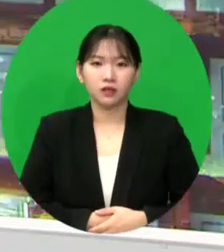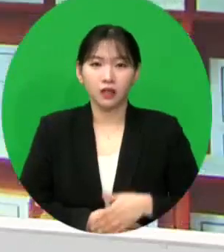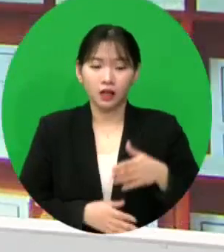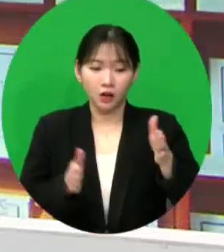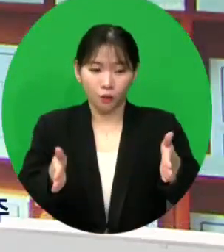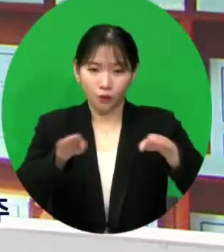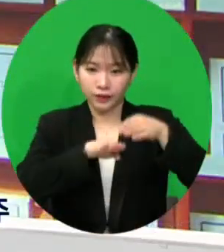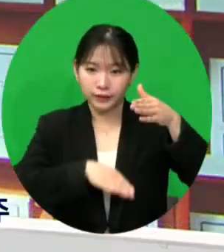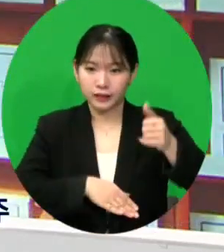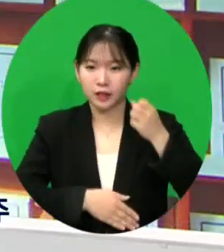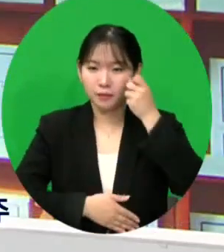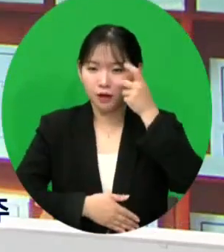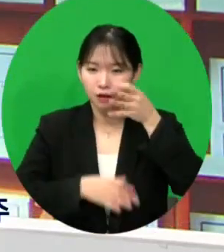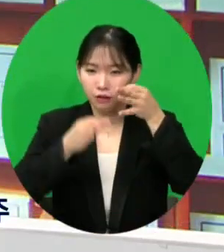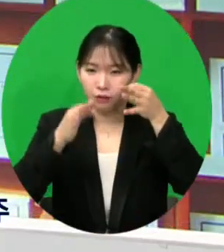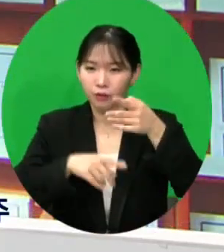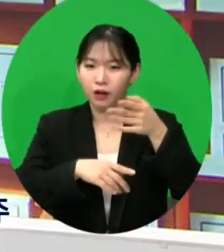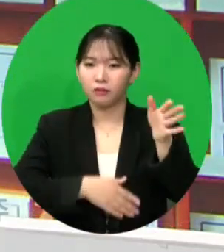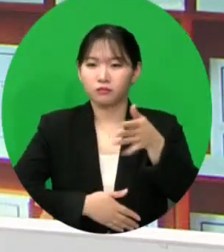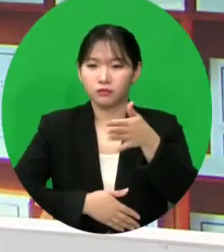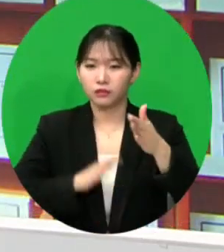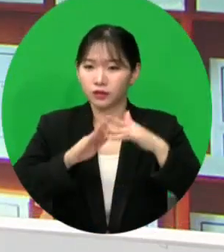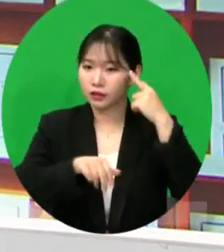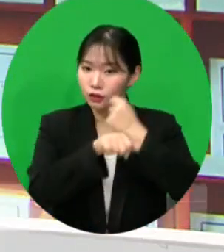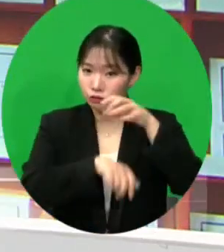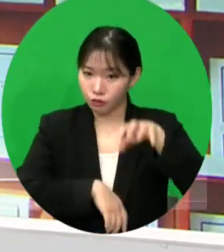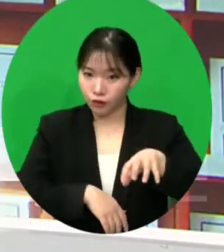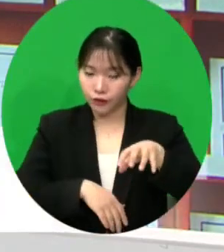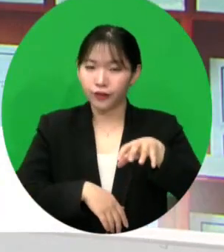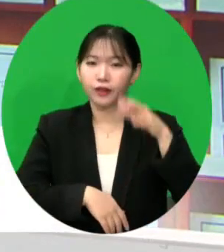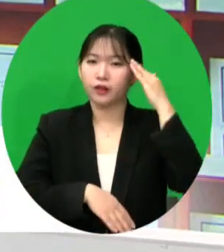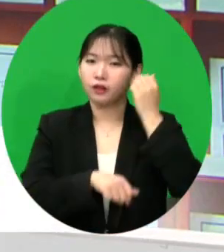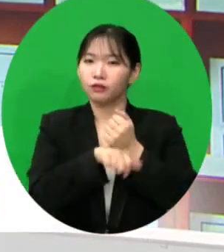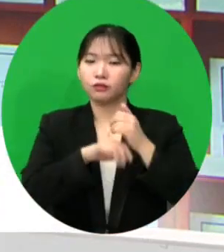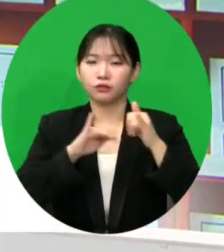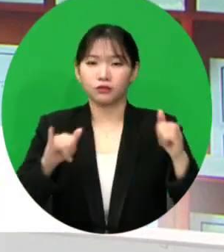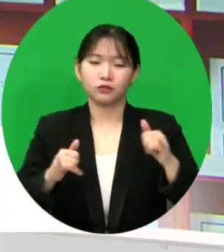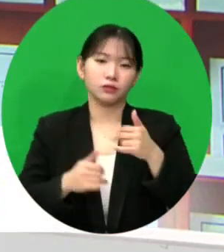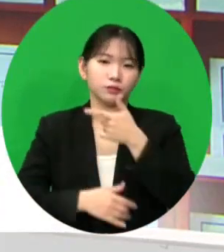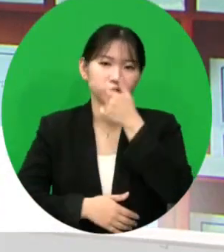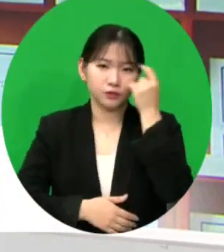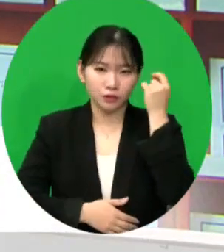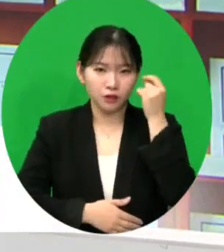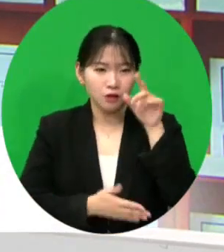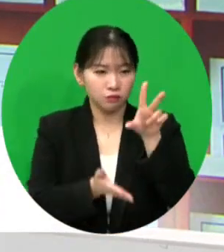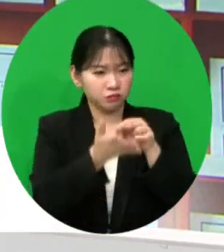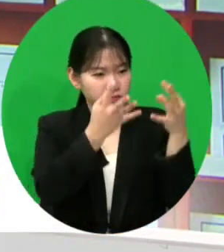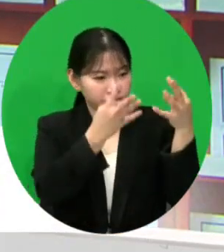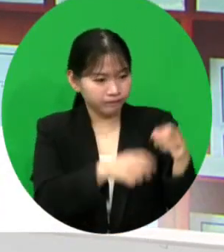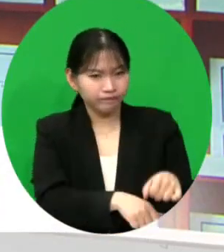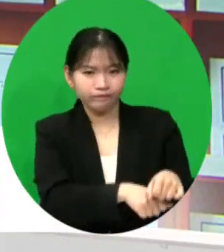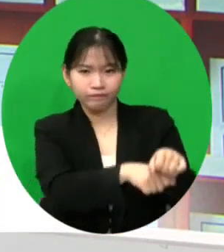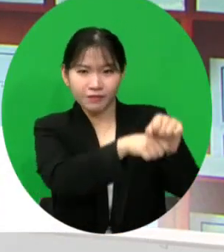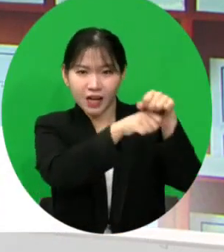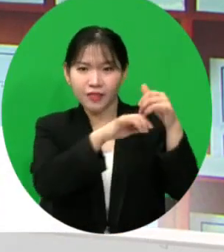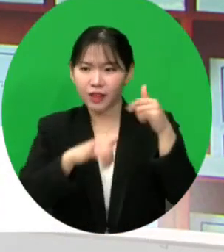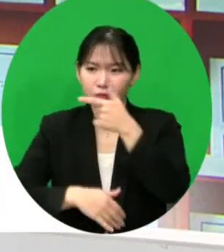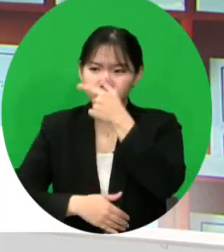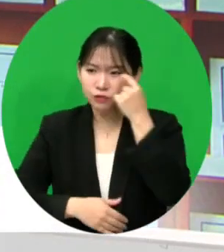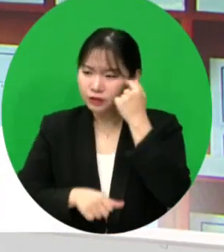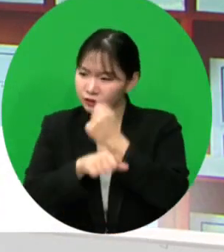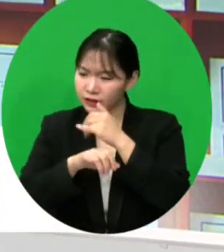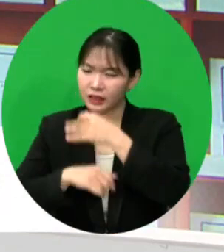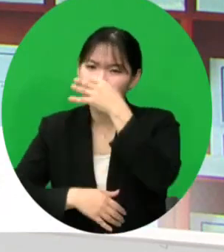원장이 수개월째 공석인 전남 연구원은 연구 인력도 부족합니다. 과제가 산적해 있는데 인력 부족에